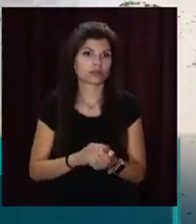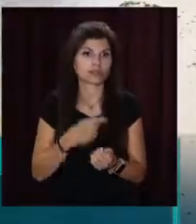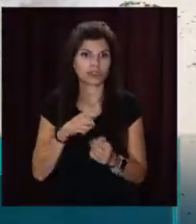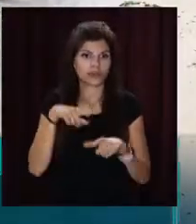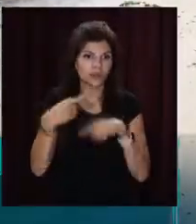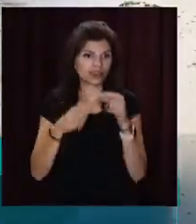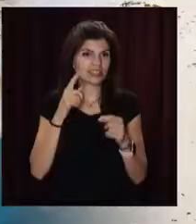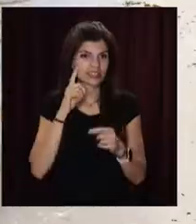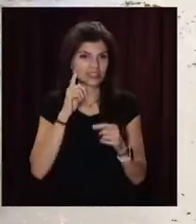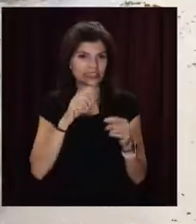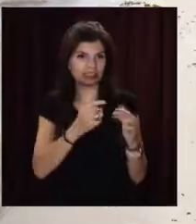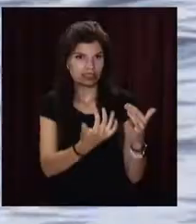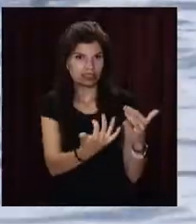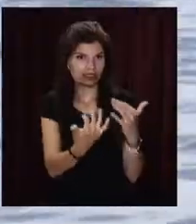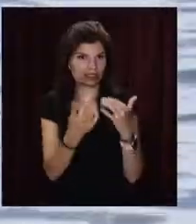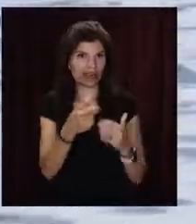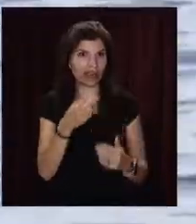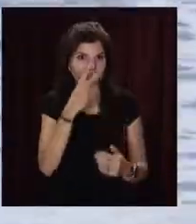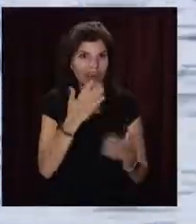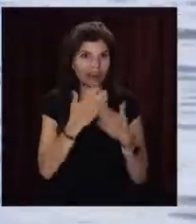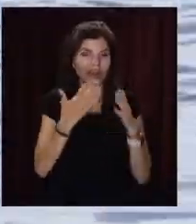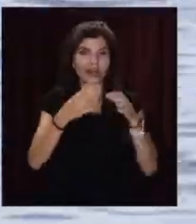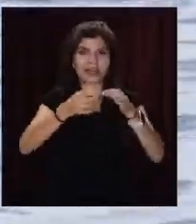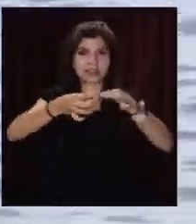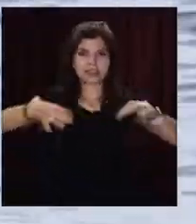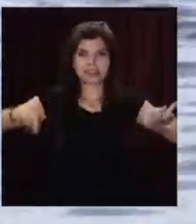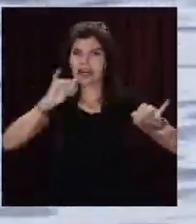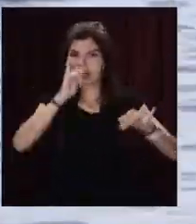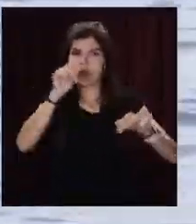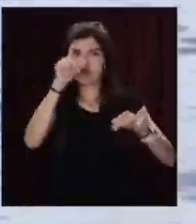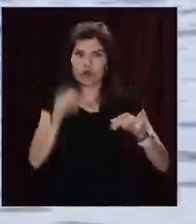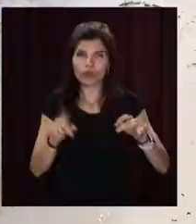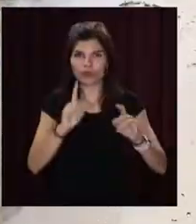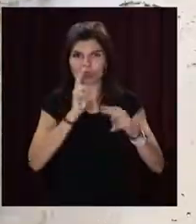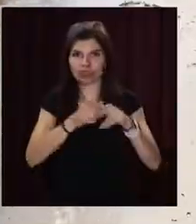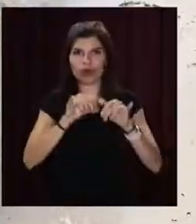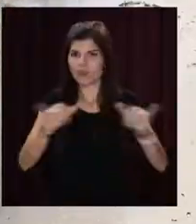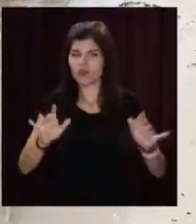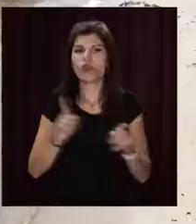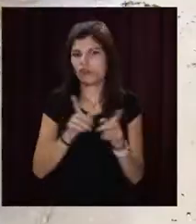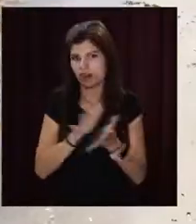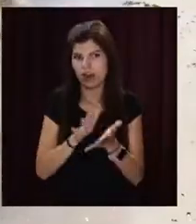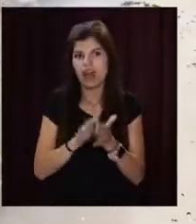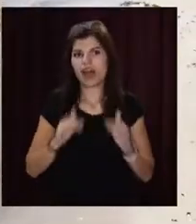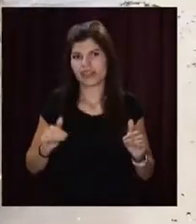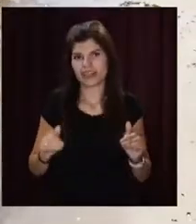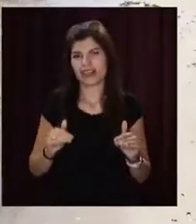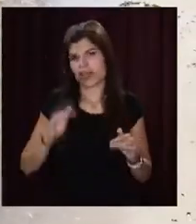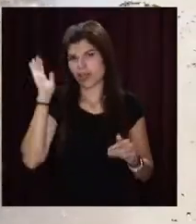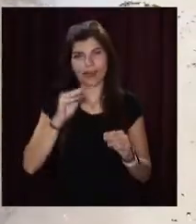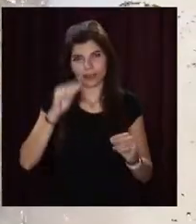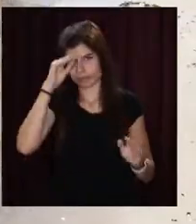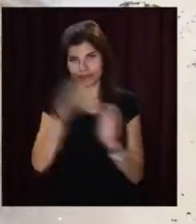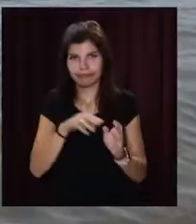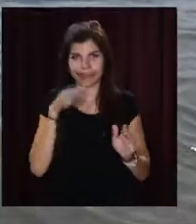збираються водорості, намагаються оградити якось якимось баклажками від цієї сітини, але все одно не виходить. Все одно доволі таки грязно, але дітям це не помеха,